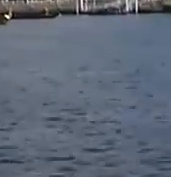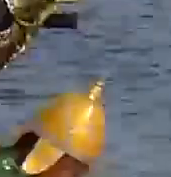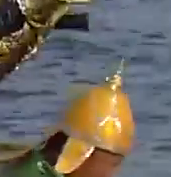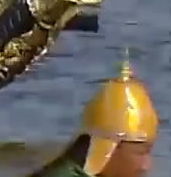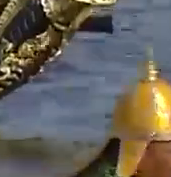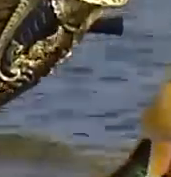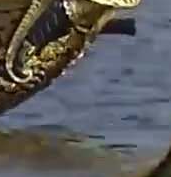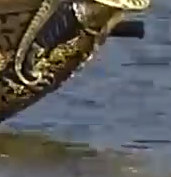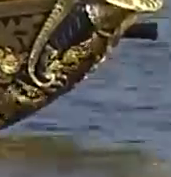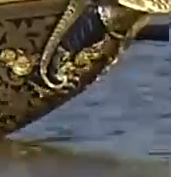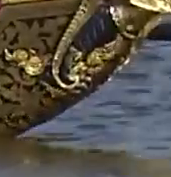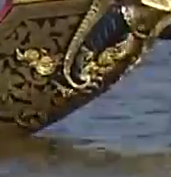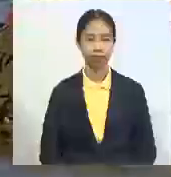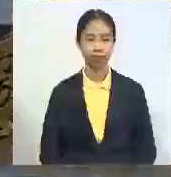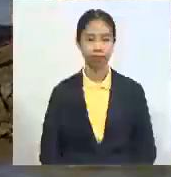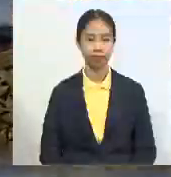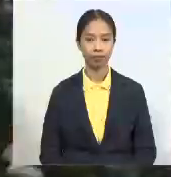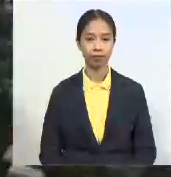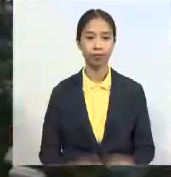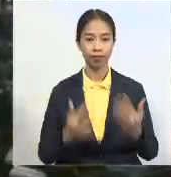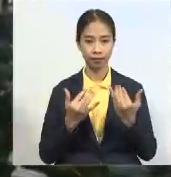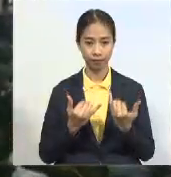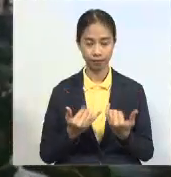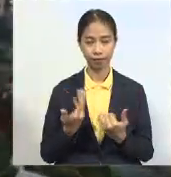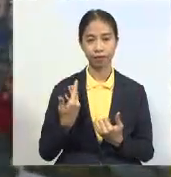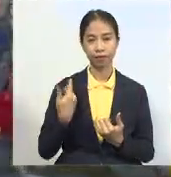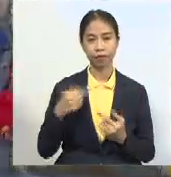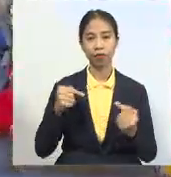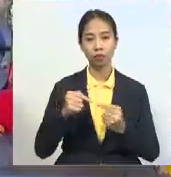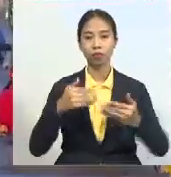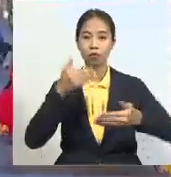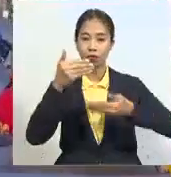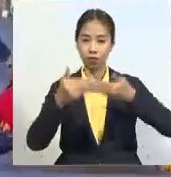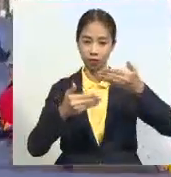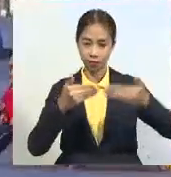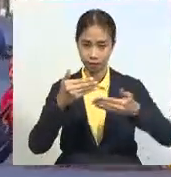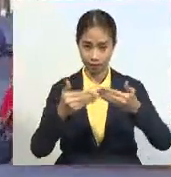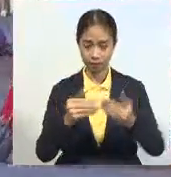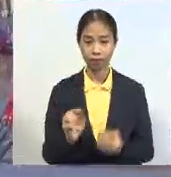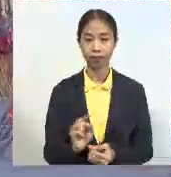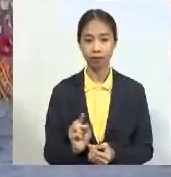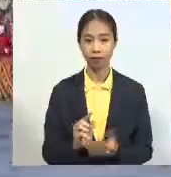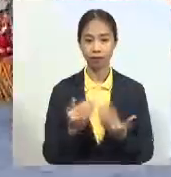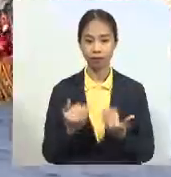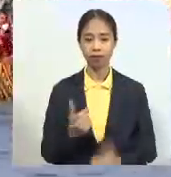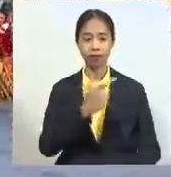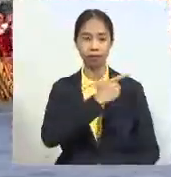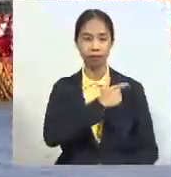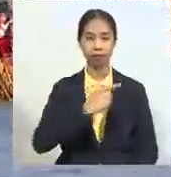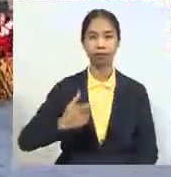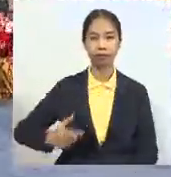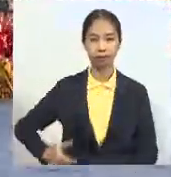โดยขบวนพยุหยาตราทางชลมารคซึ่งเป็นพระราชพิธีเบื้องปลายนั้นพระบาทสมเด็จพระเจ้าอ